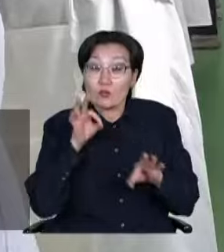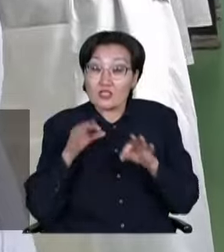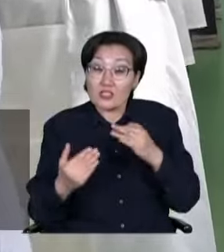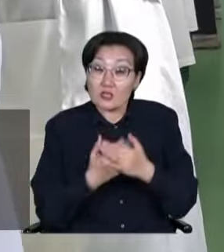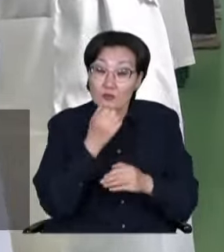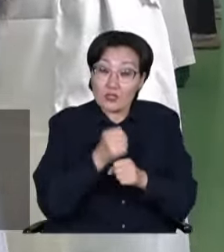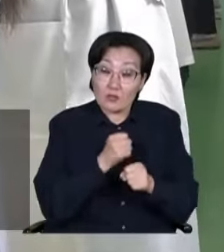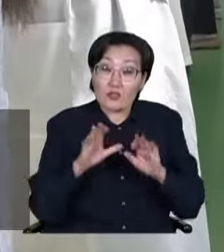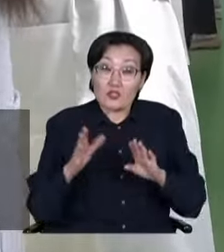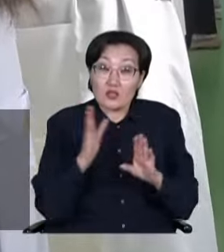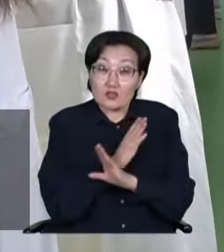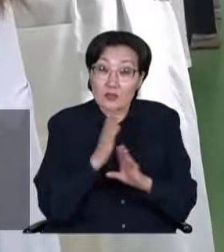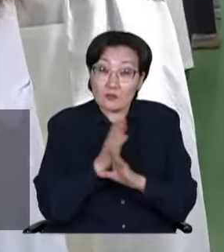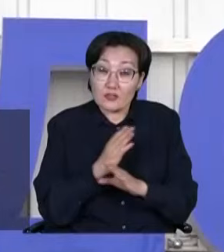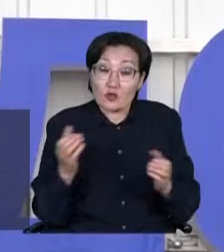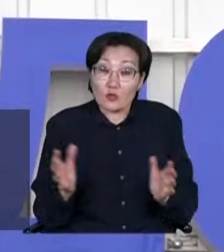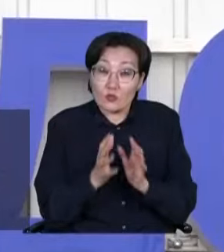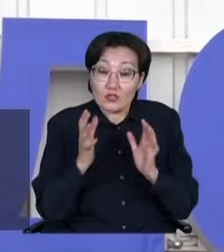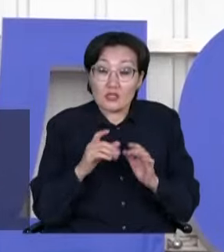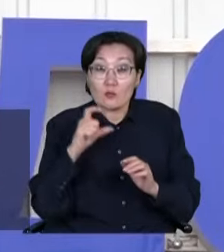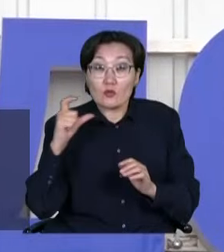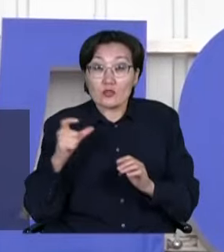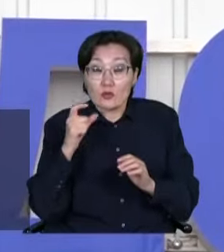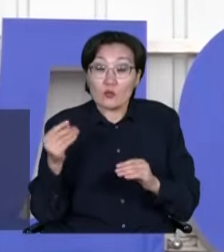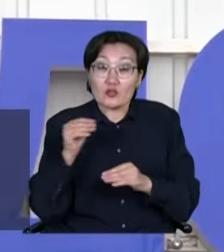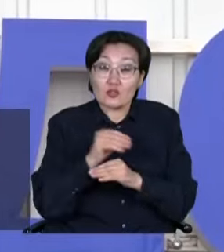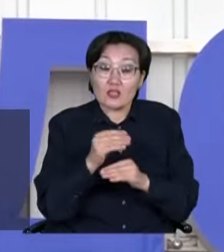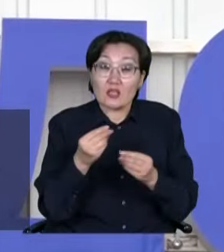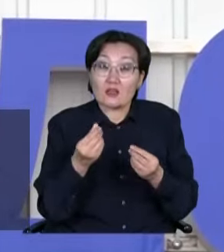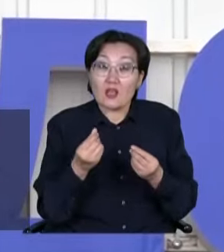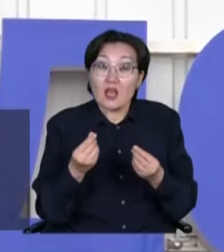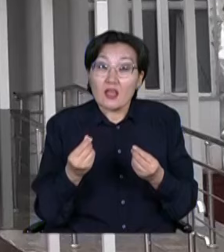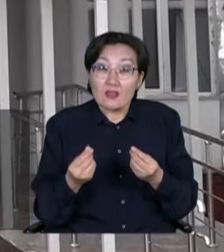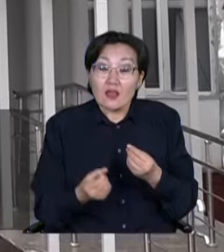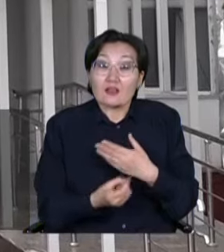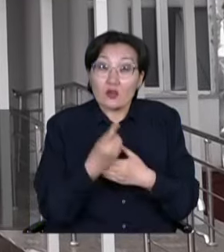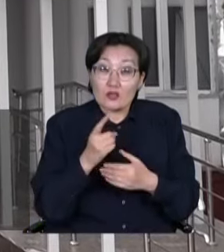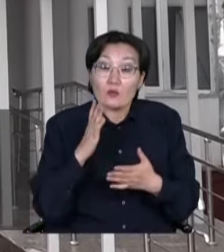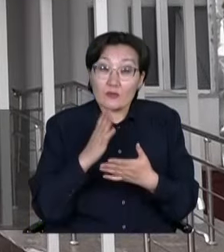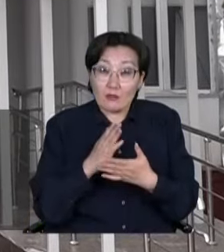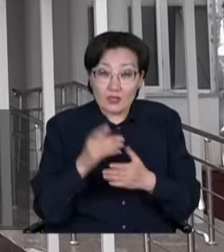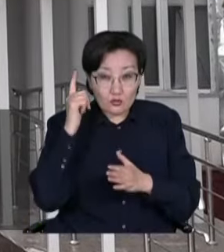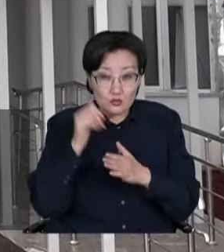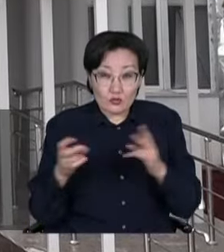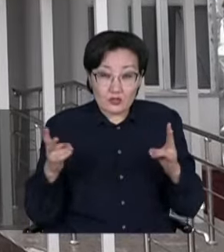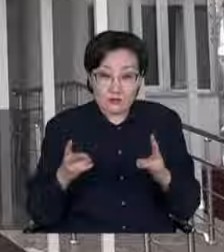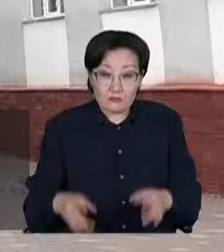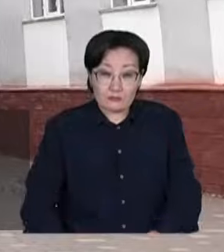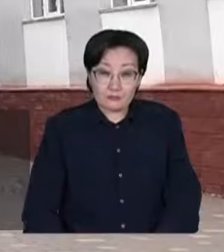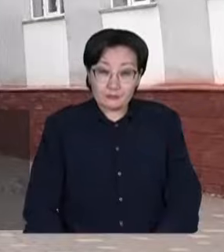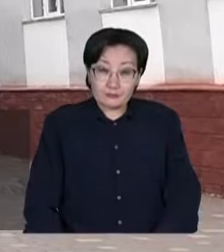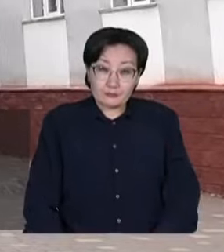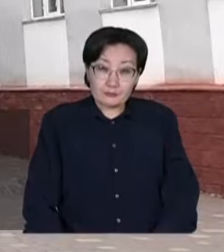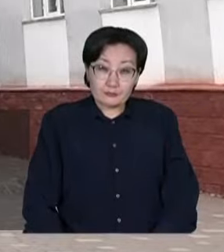тек экологияға үлес қосу ғана емес, экономикаға қосымша табыс көзі екенін де түсінген жөн. Жансая Олжабек, Сағынғали